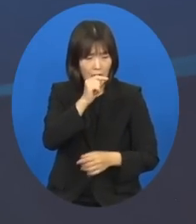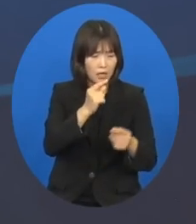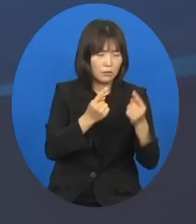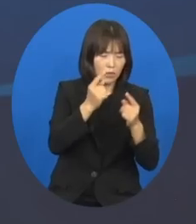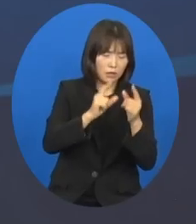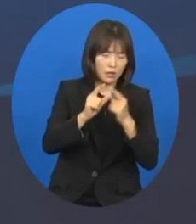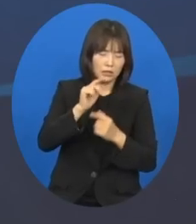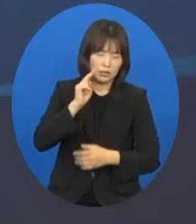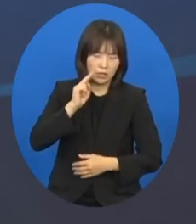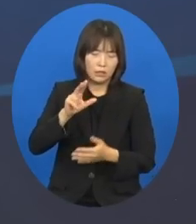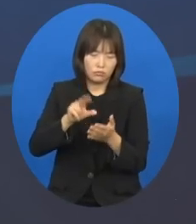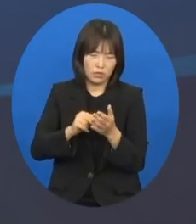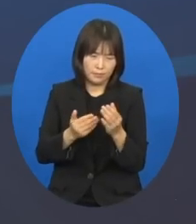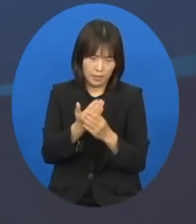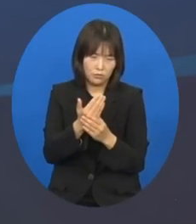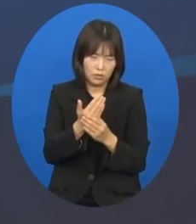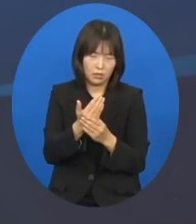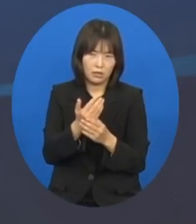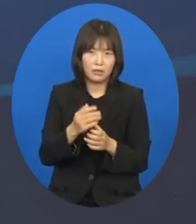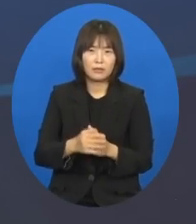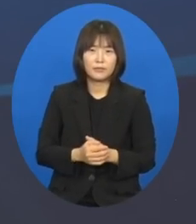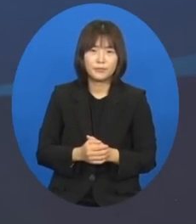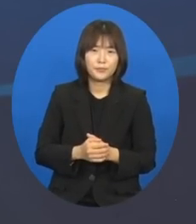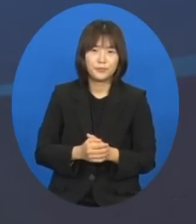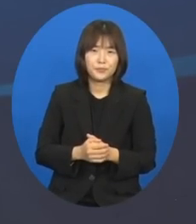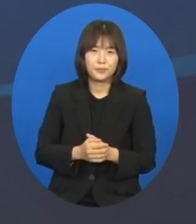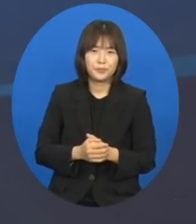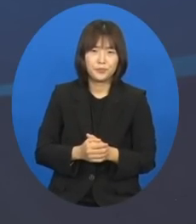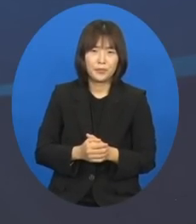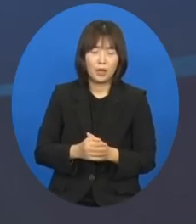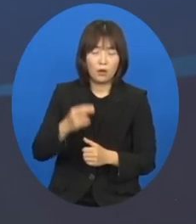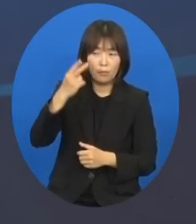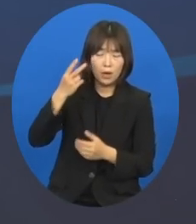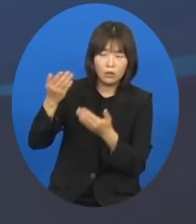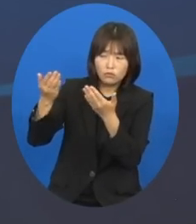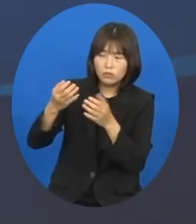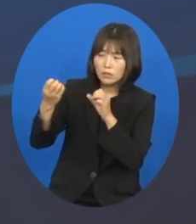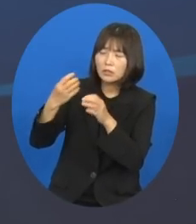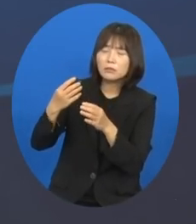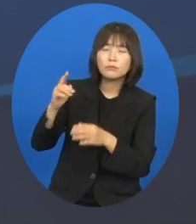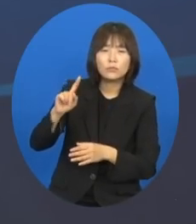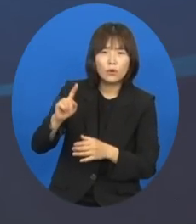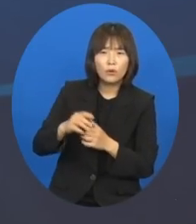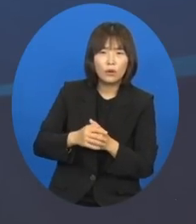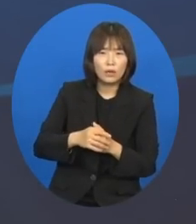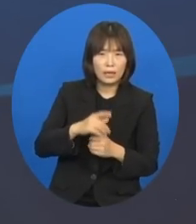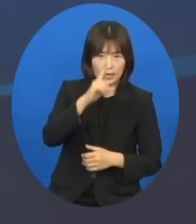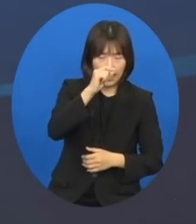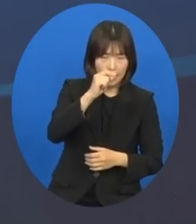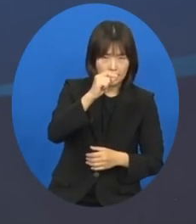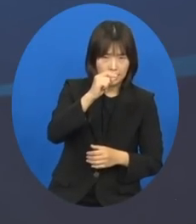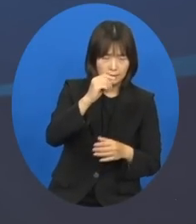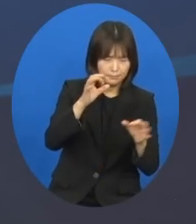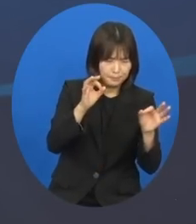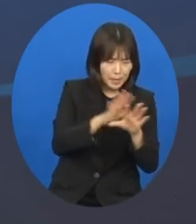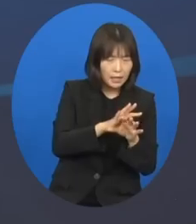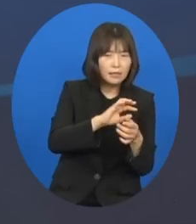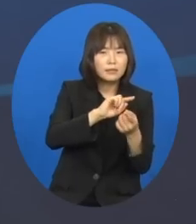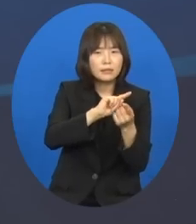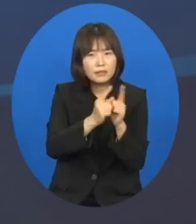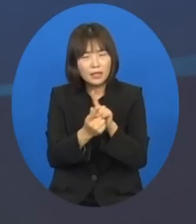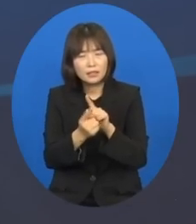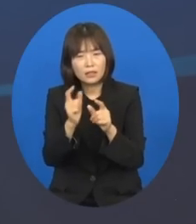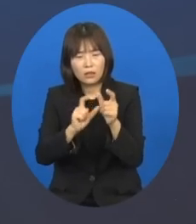문제가 생겼구나 하면서 바울에게 주신 응답이 뭐냐면 가시를 빼는 대신에 가시 빼는 것보다 더